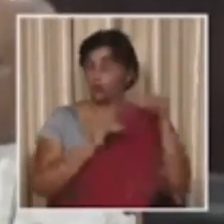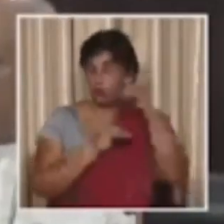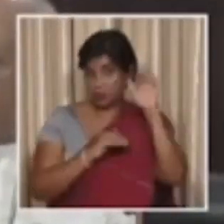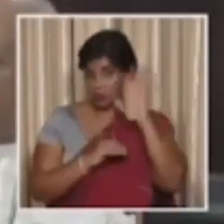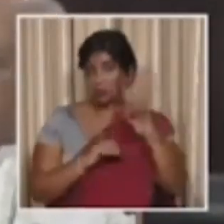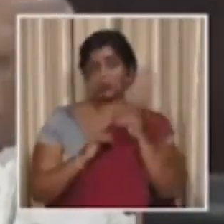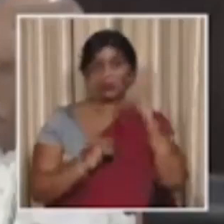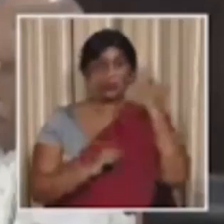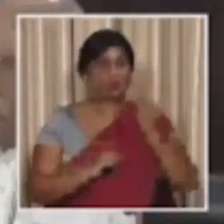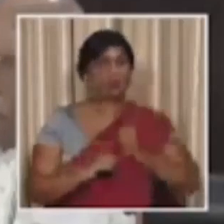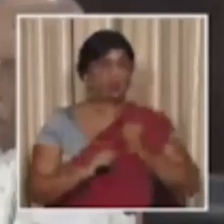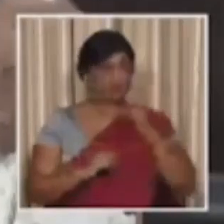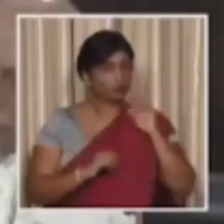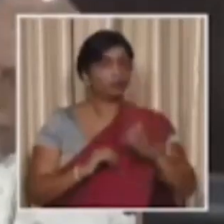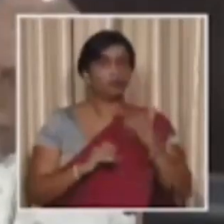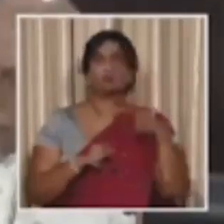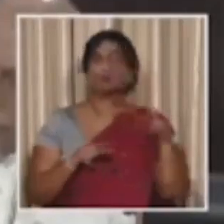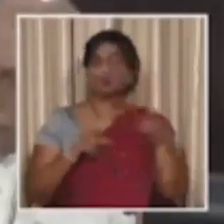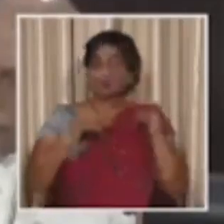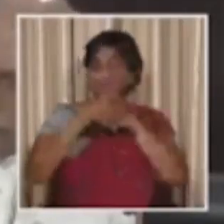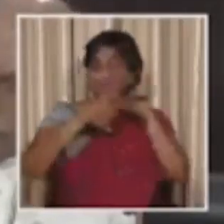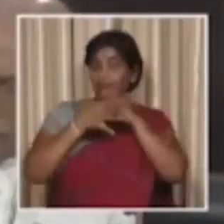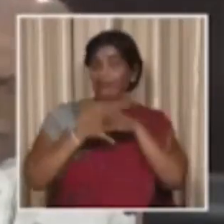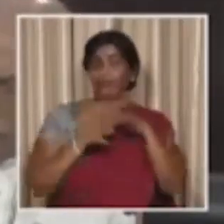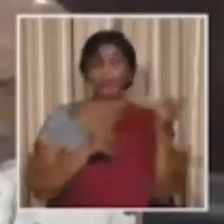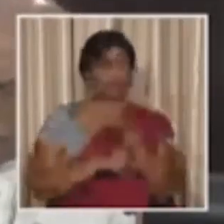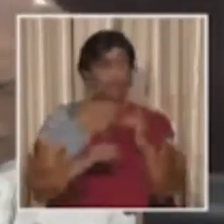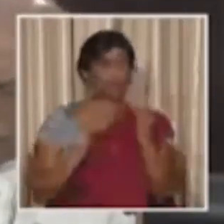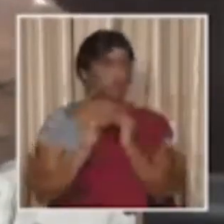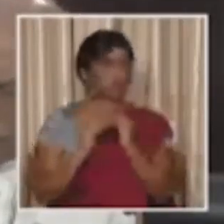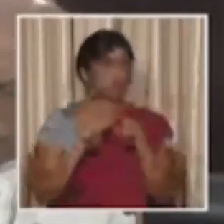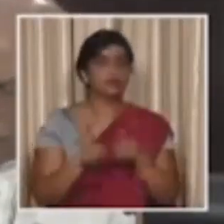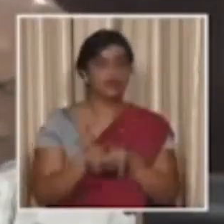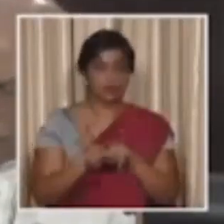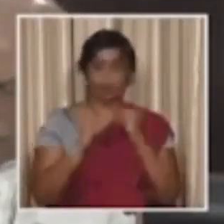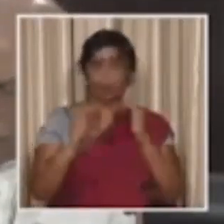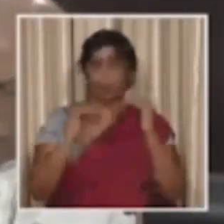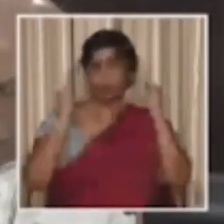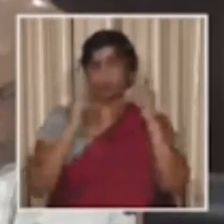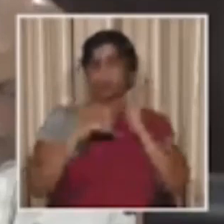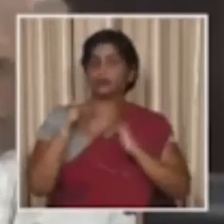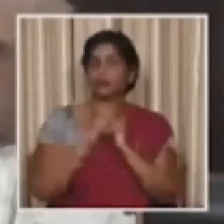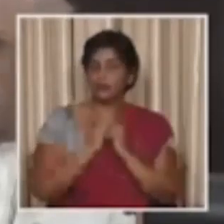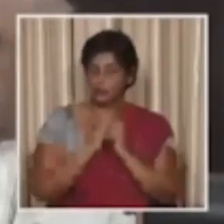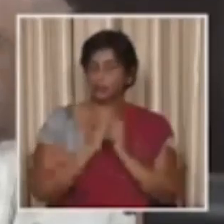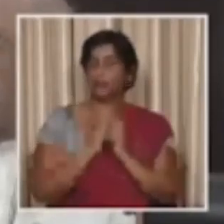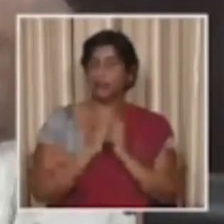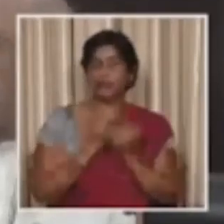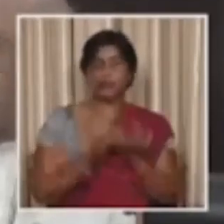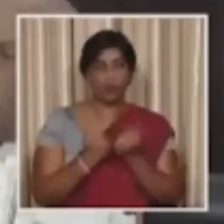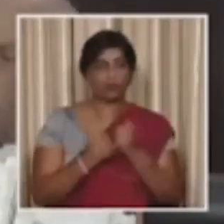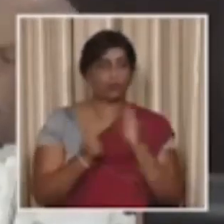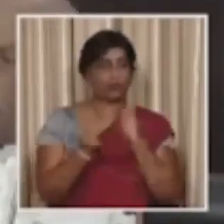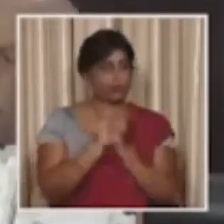වීම විශේෂඥ වෛද්‍යවරුන් හා ශ්‍රේණි වෛද්‍යවරුන් දෙපාර්ශ්වයටම සැලසෙන පරිදි උසස් වීමේ ක්‍රමවේදයක් සඳහා